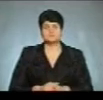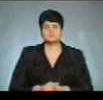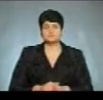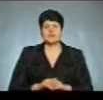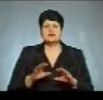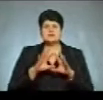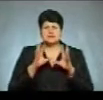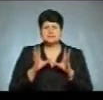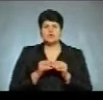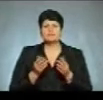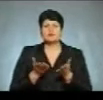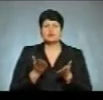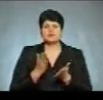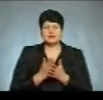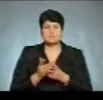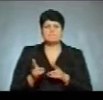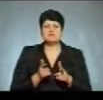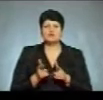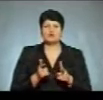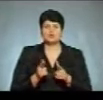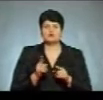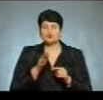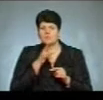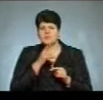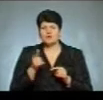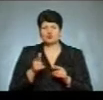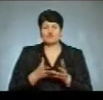Загалом, якою є підготовка щодо періоду